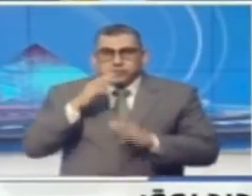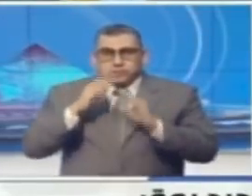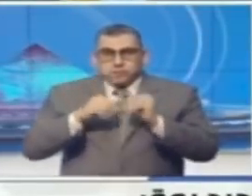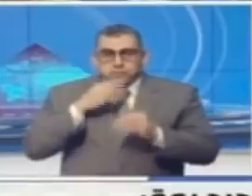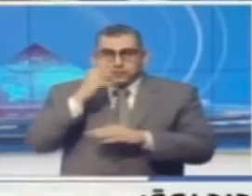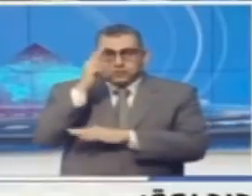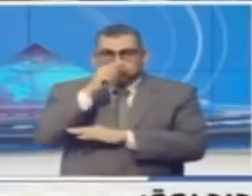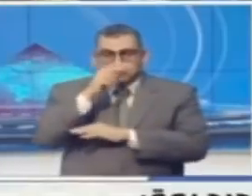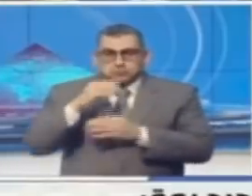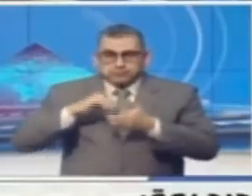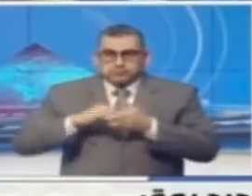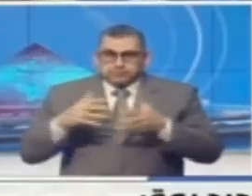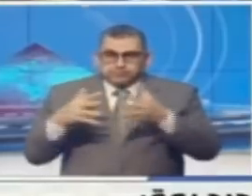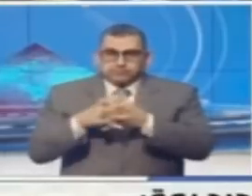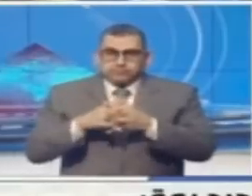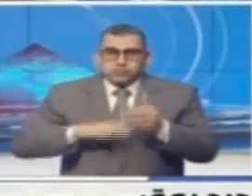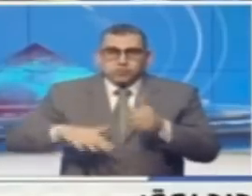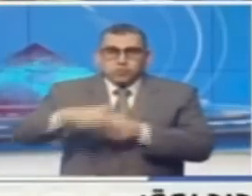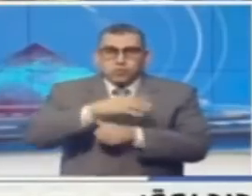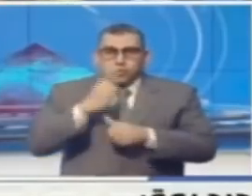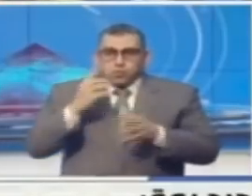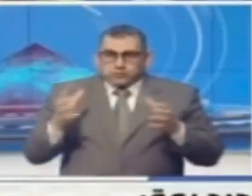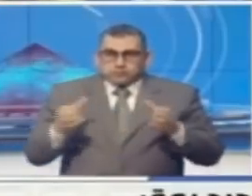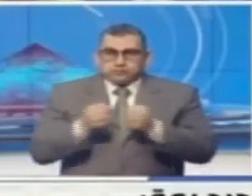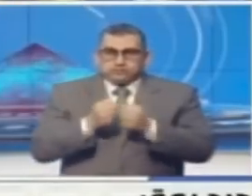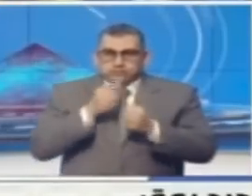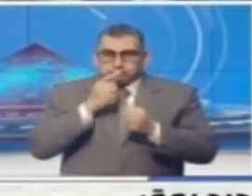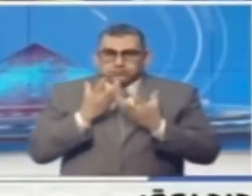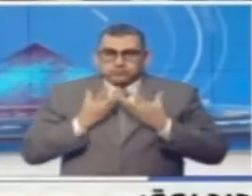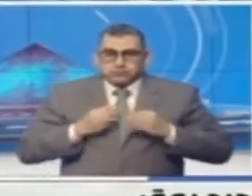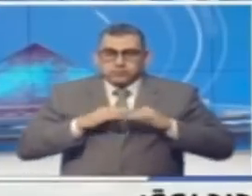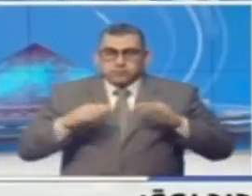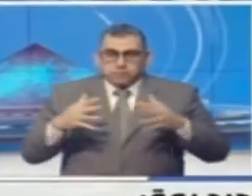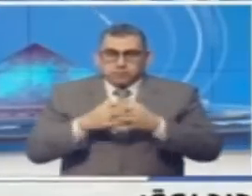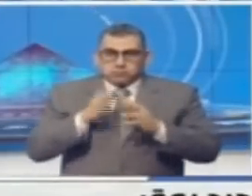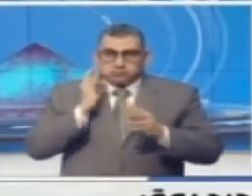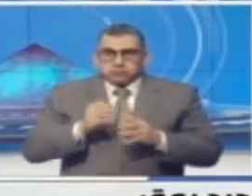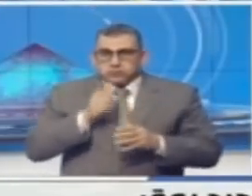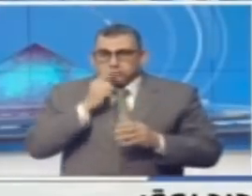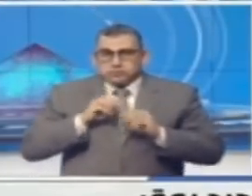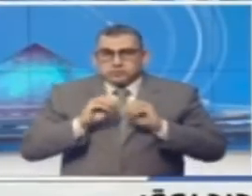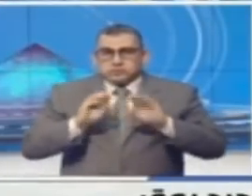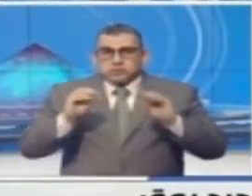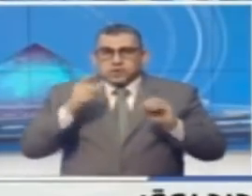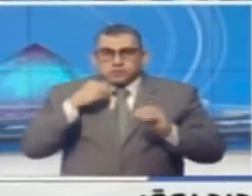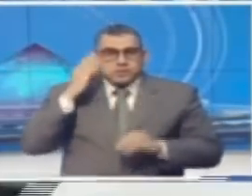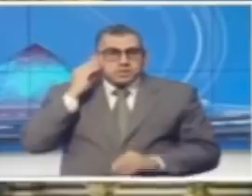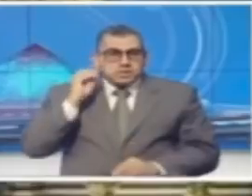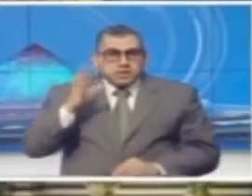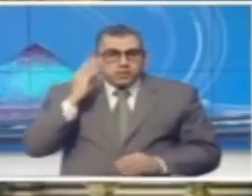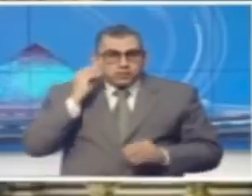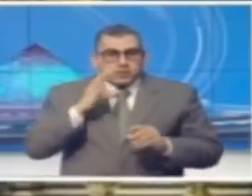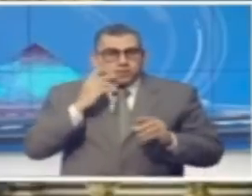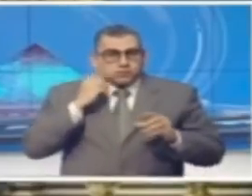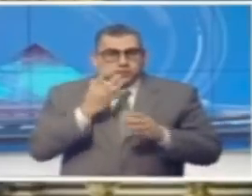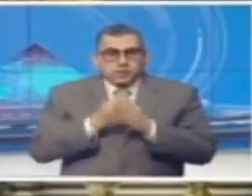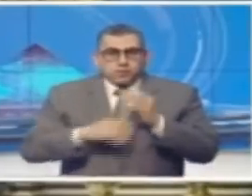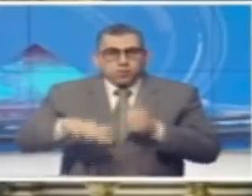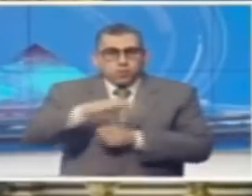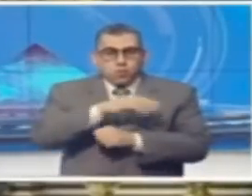المصرية في تعزيز الوحدة الوطنية ووحدة واستقرار البلاد ونشر قيم التسامح بين أبناء الوطن